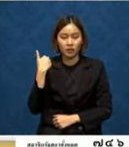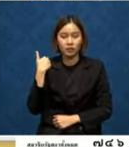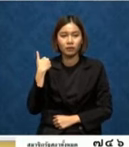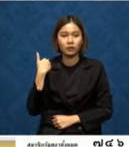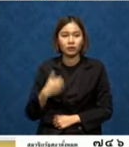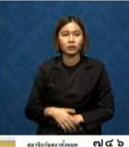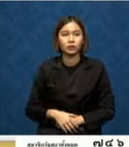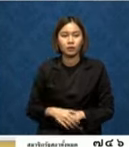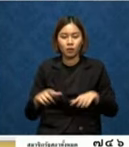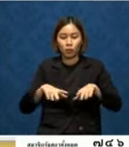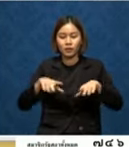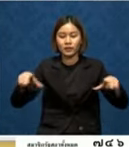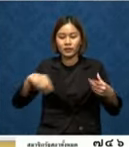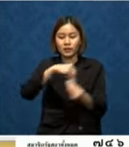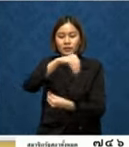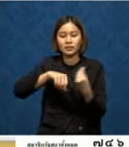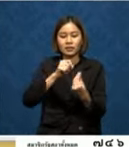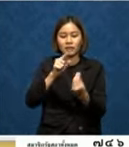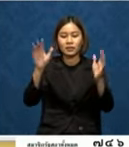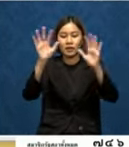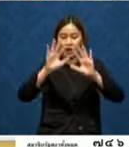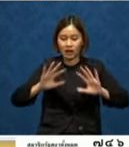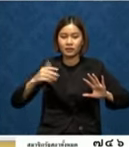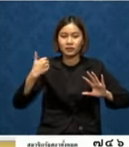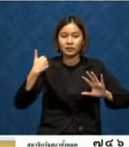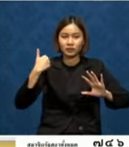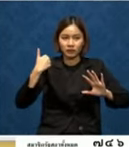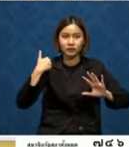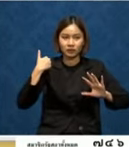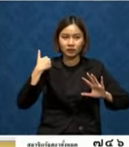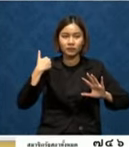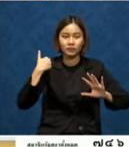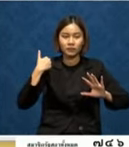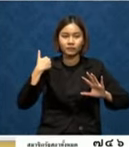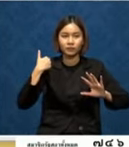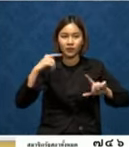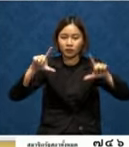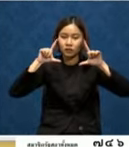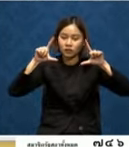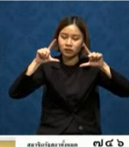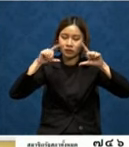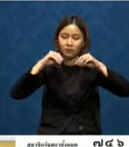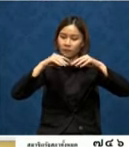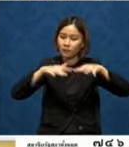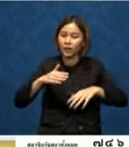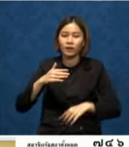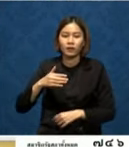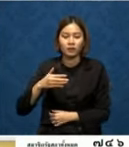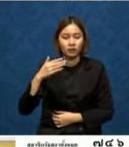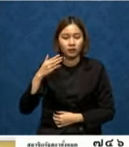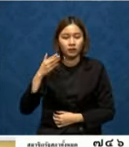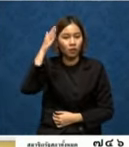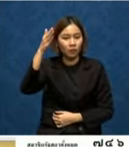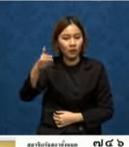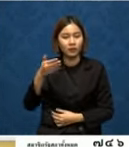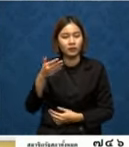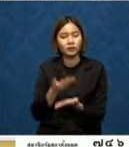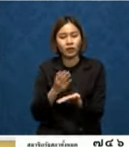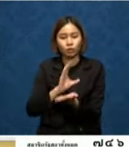เขตเศรษฐกิจอาเซียนจะยังคงเนื้อหอมต่อไปและหอมมากกว่าเดิมค่ะคาดการณ์ว่าเม็ดเงินการลงทุน